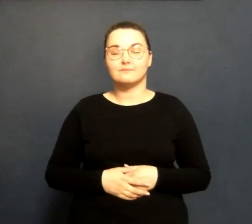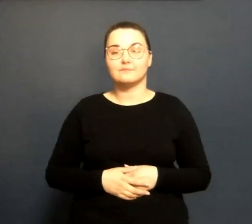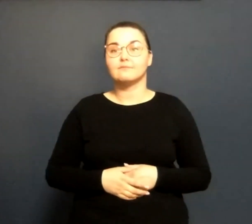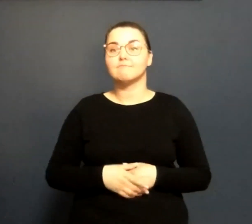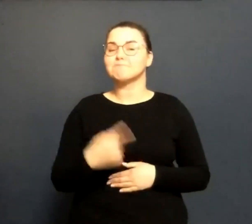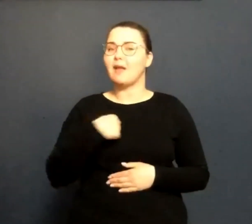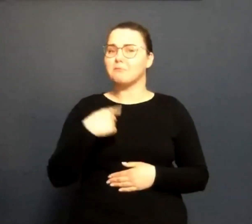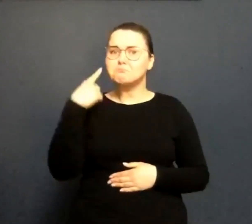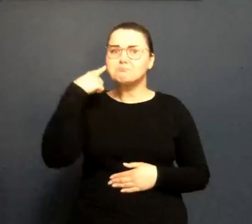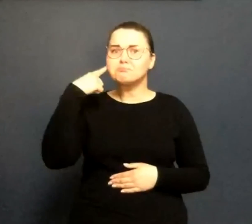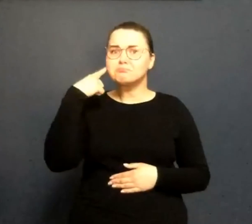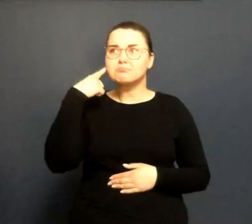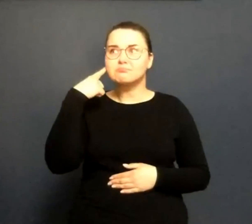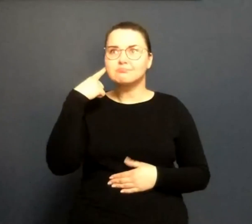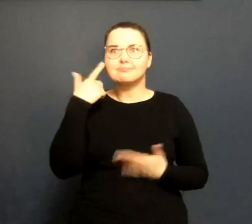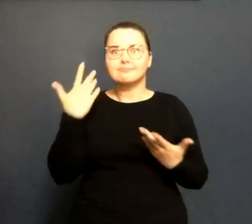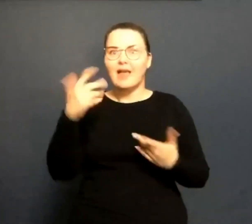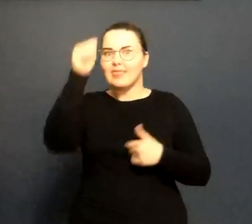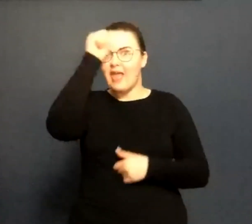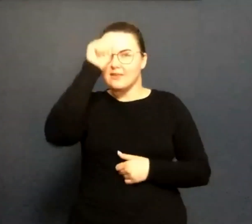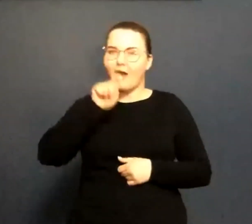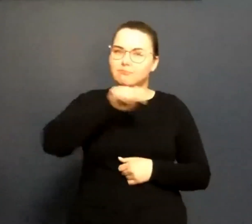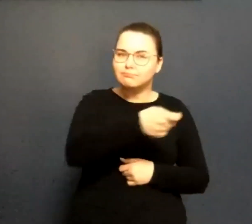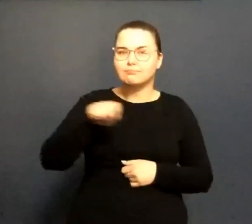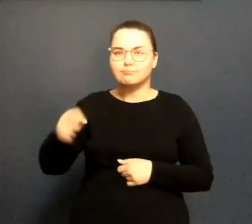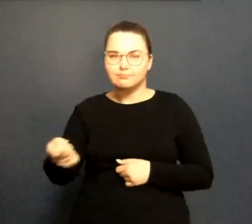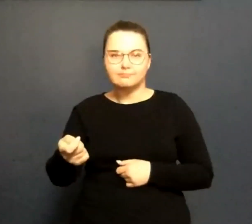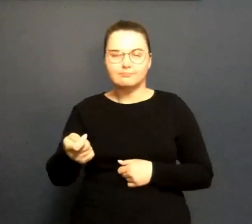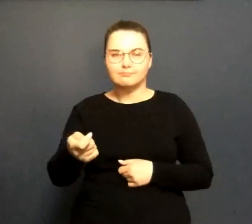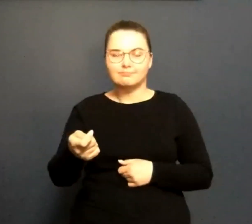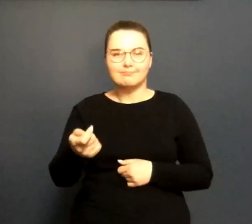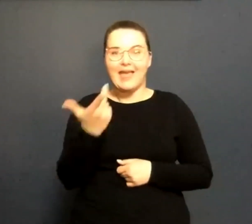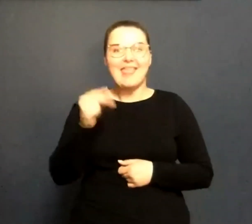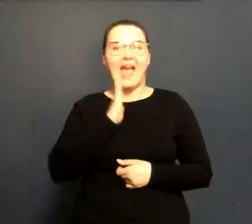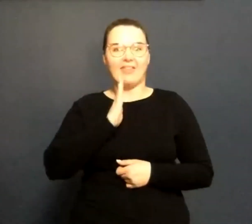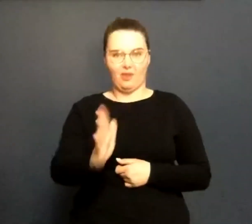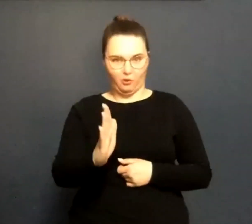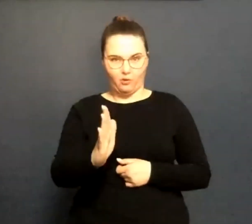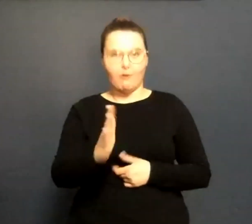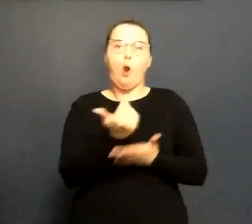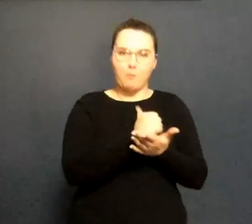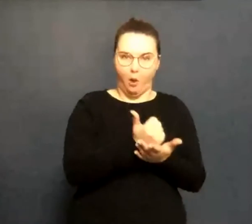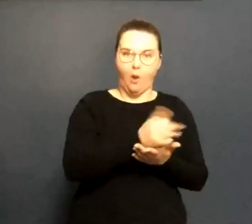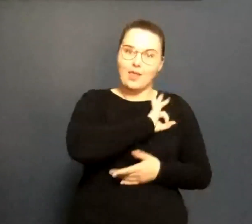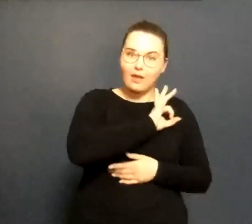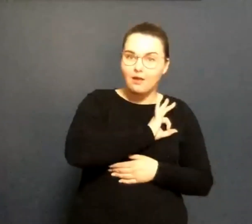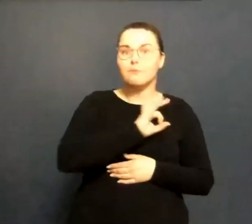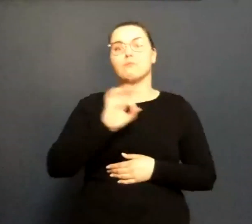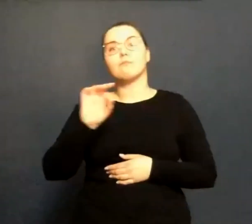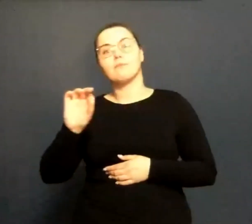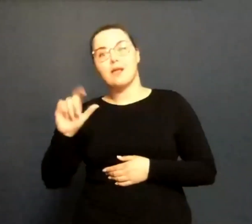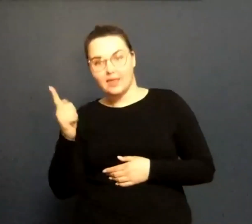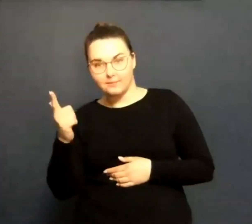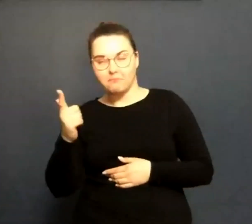w samym nazywaniu ludzi nieheteroseksualnych, no było tak dramatyczne, no właśnie, że warto byłoby to pociągnąć i